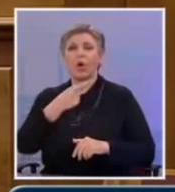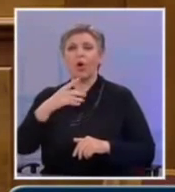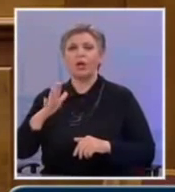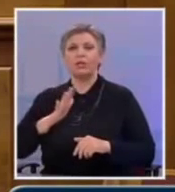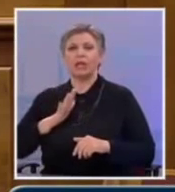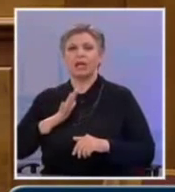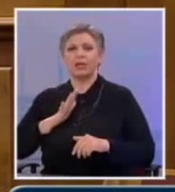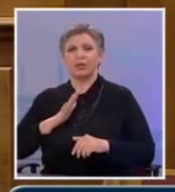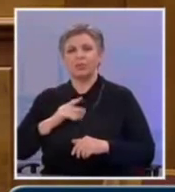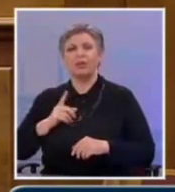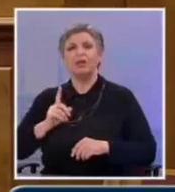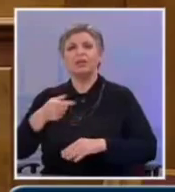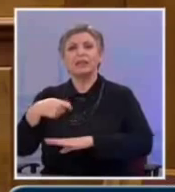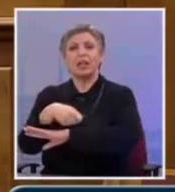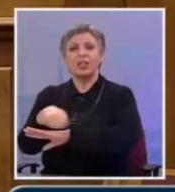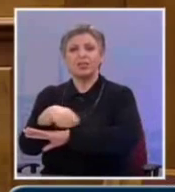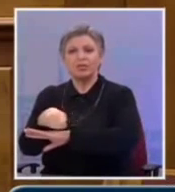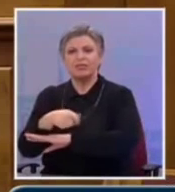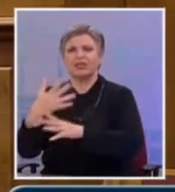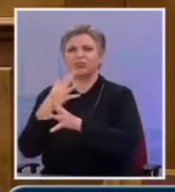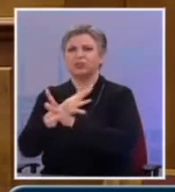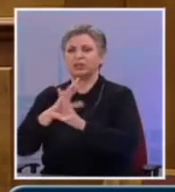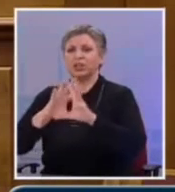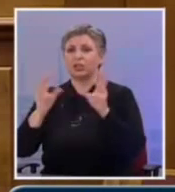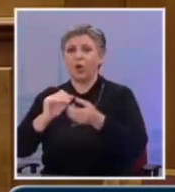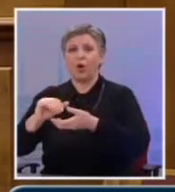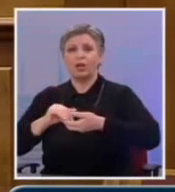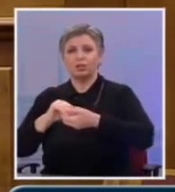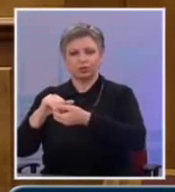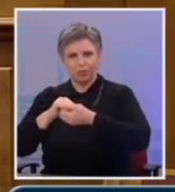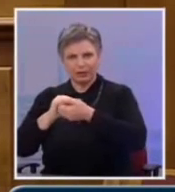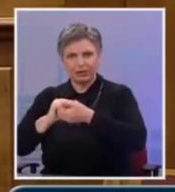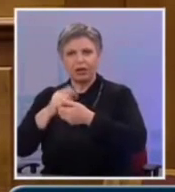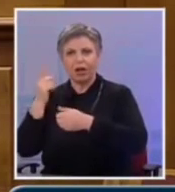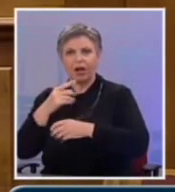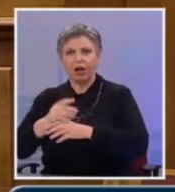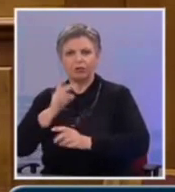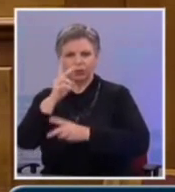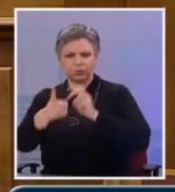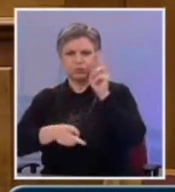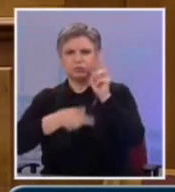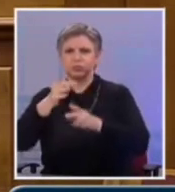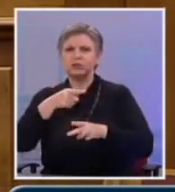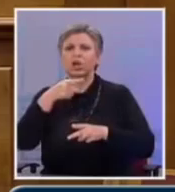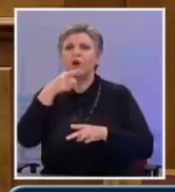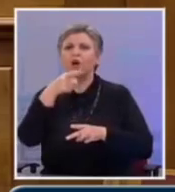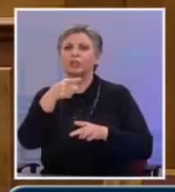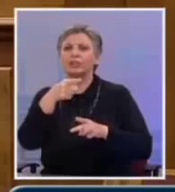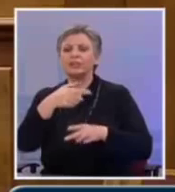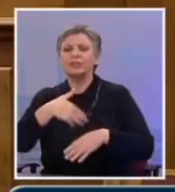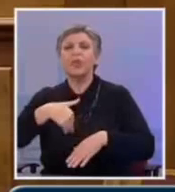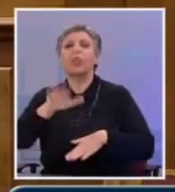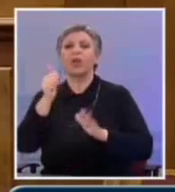δικαστικών ενώσεων της χώρας για αντισυνταγματική εκτροπή. Δεν υπάρχει άρθρο του